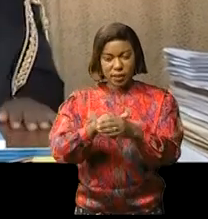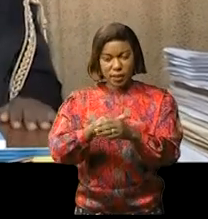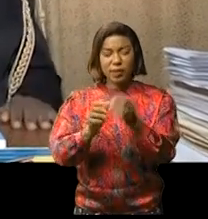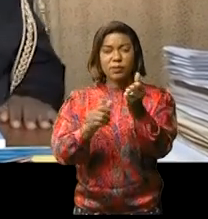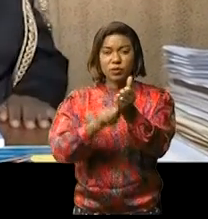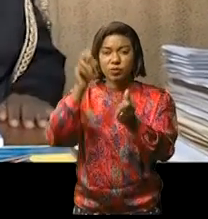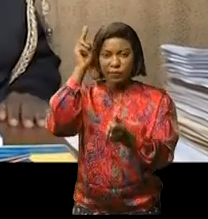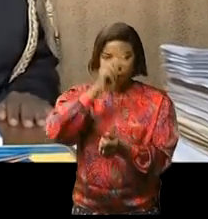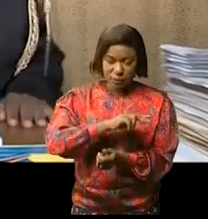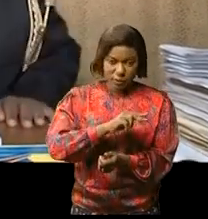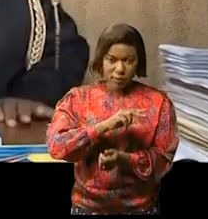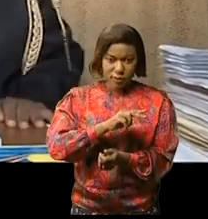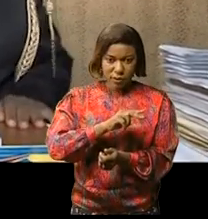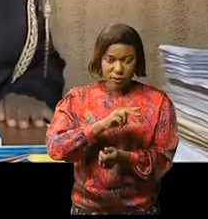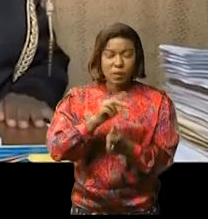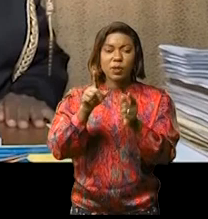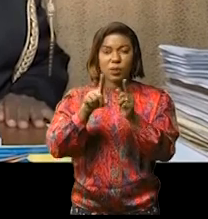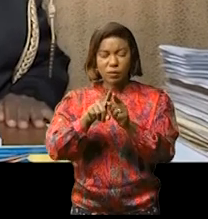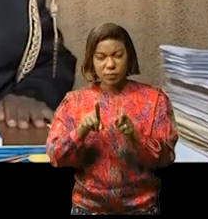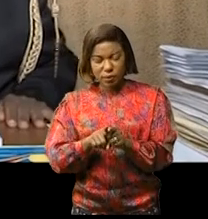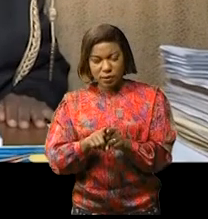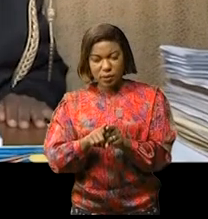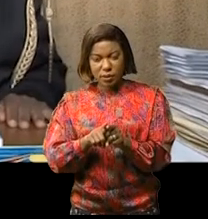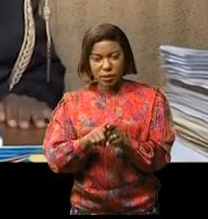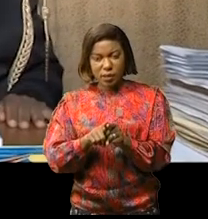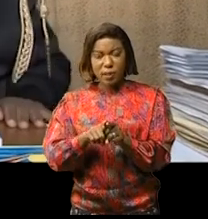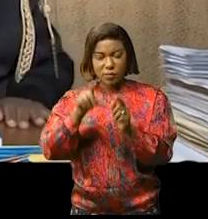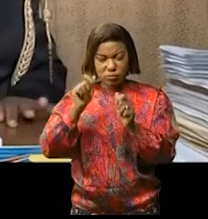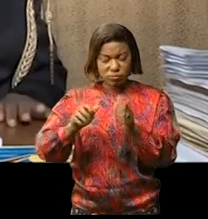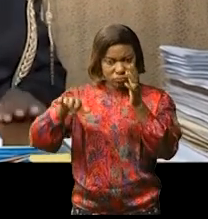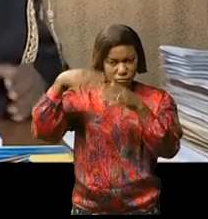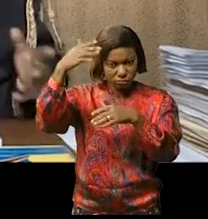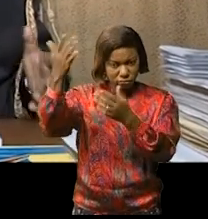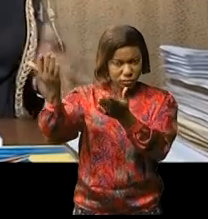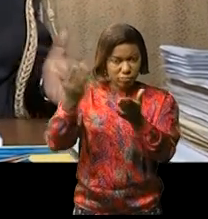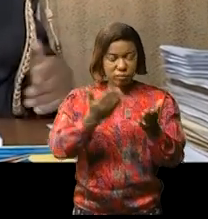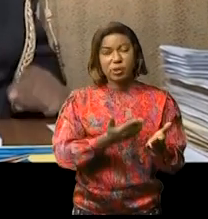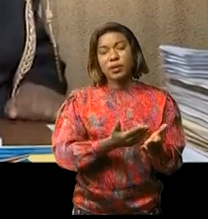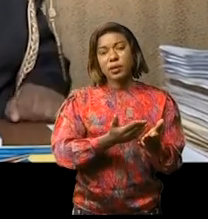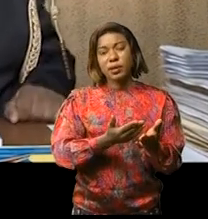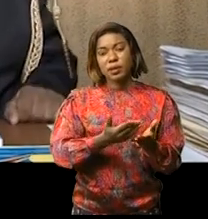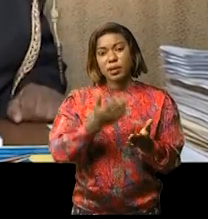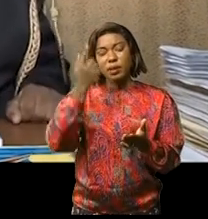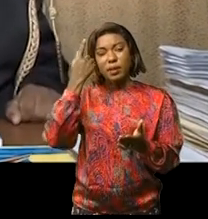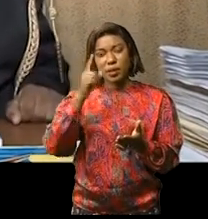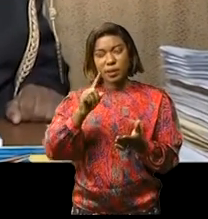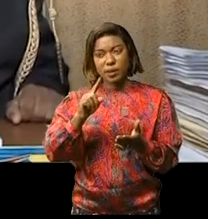vulnérable qui risque d'aboutir à la débâcle totale de ses